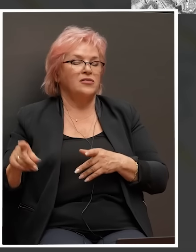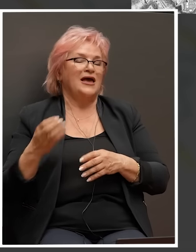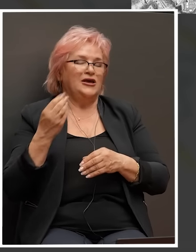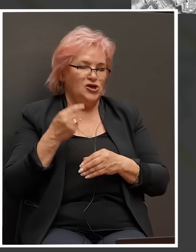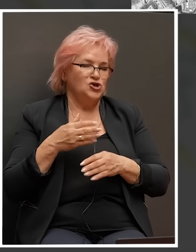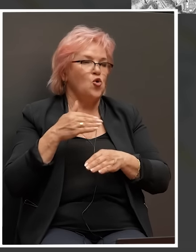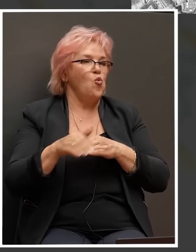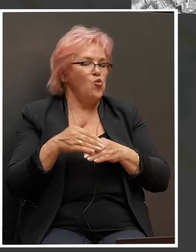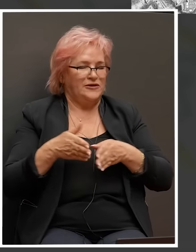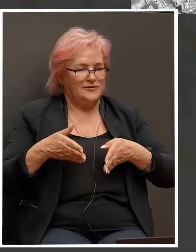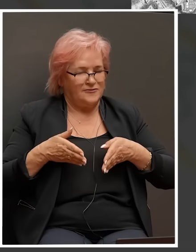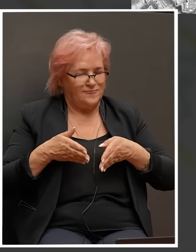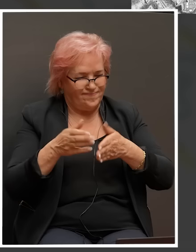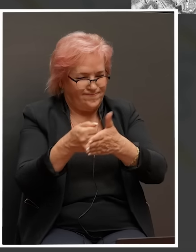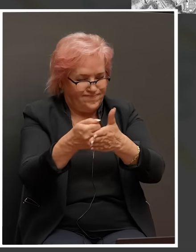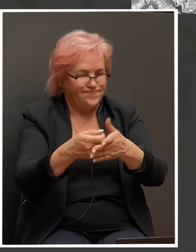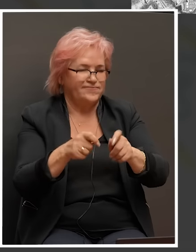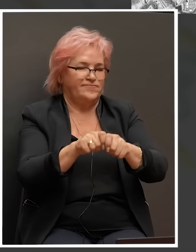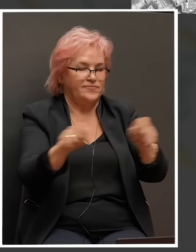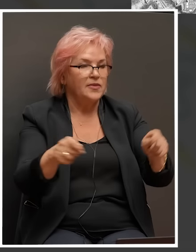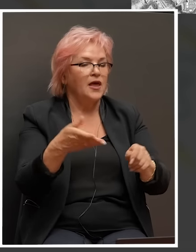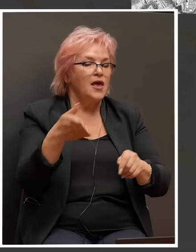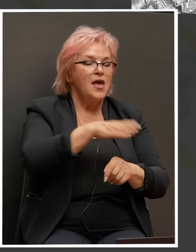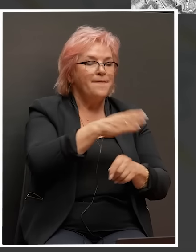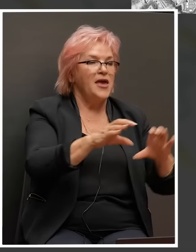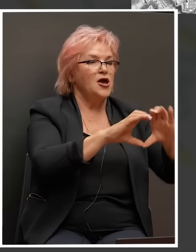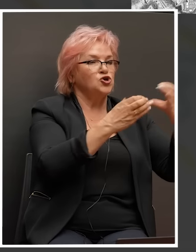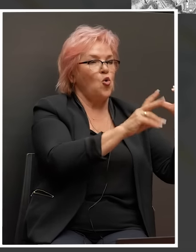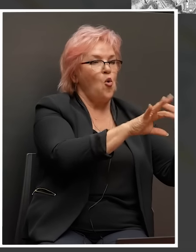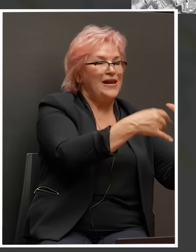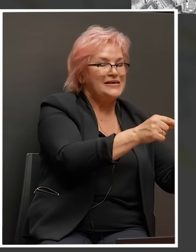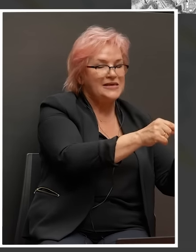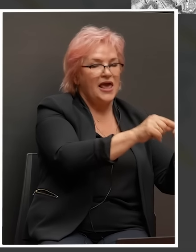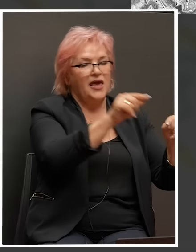еще несколько улиц, включая улицу между Колизеем и